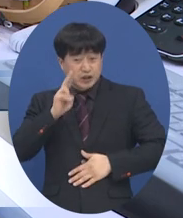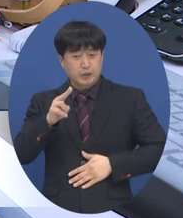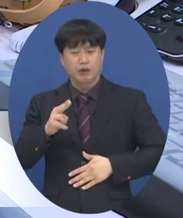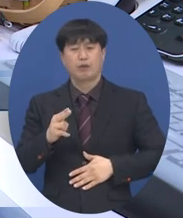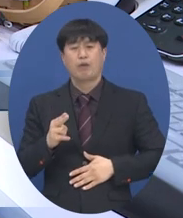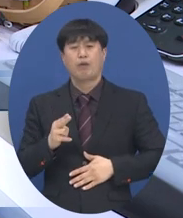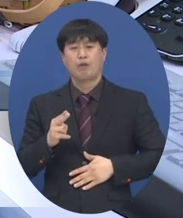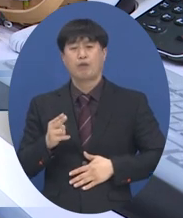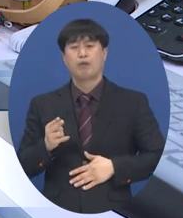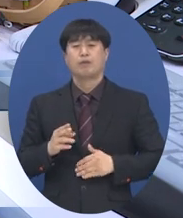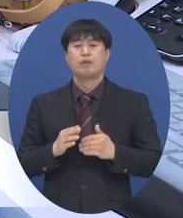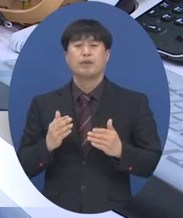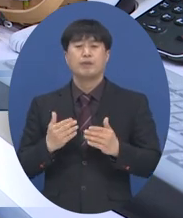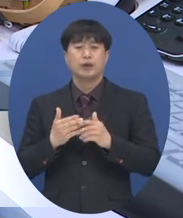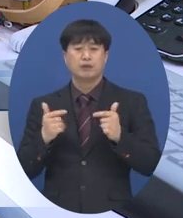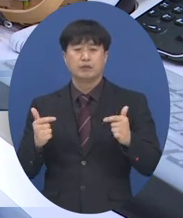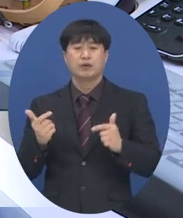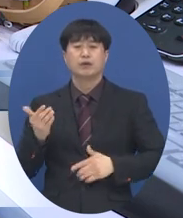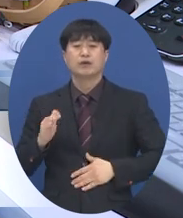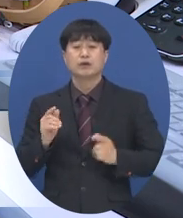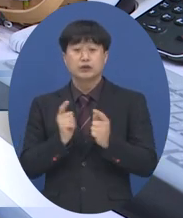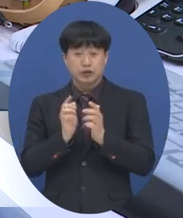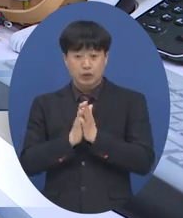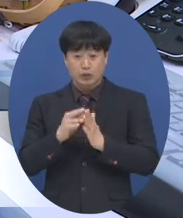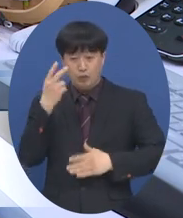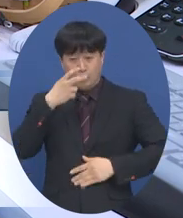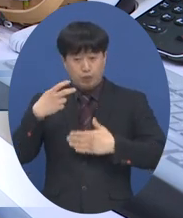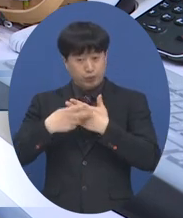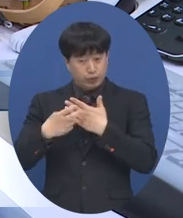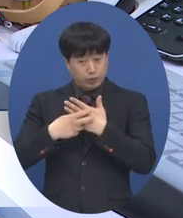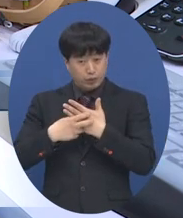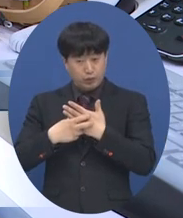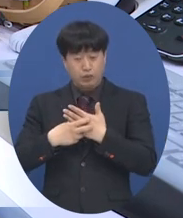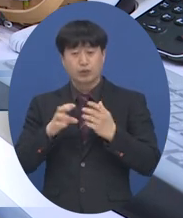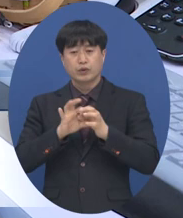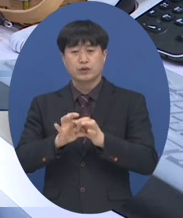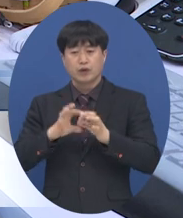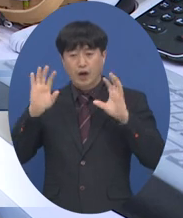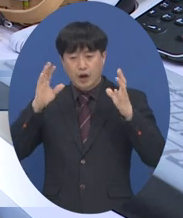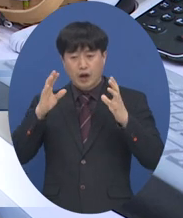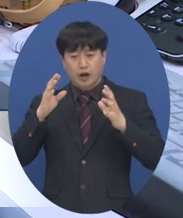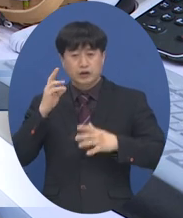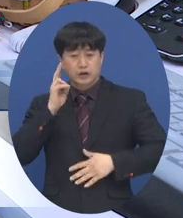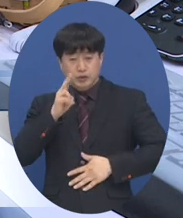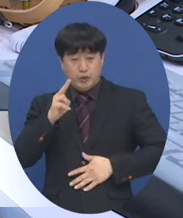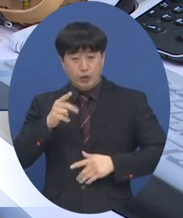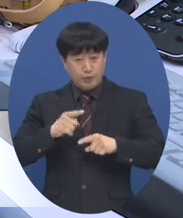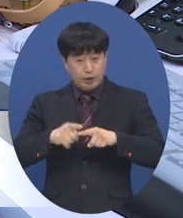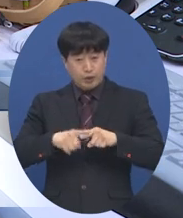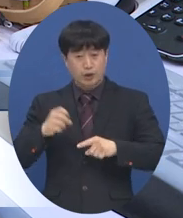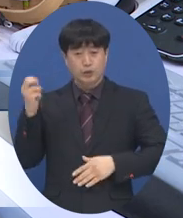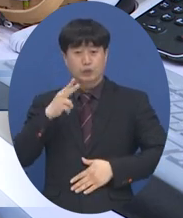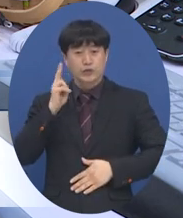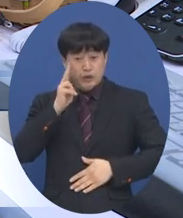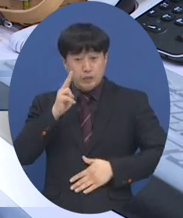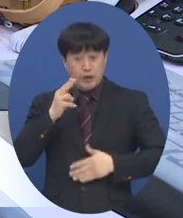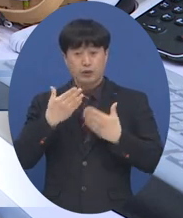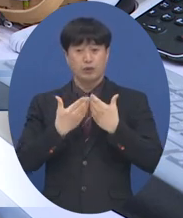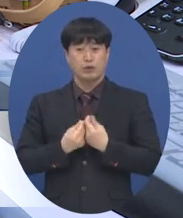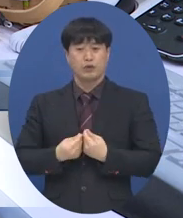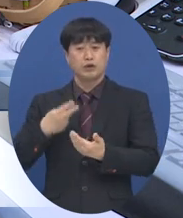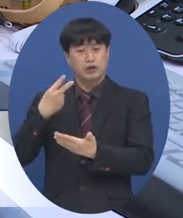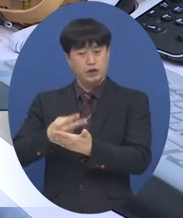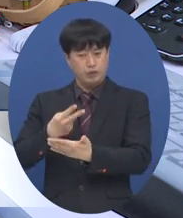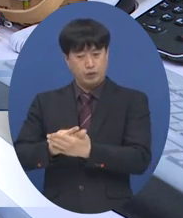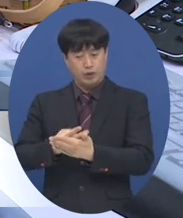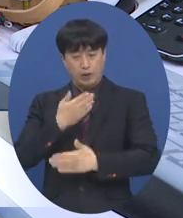있거든요. 근데 그거는 직접 대면 진료를 통해서 애들이 얼마나 심한지를 평가하고 또 그렇게 해서 심할